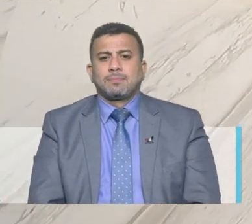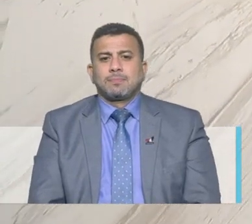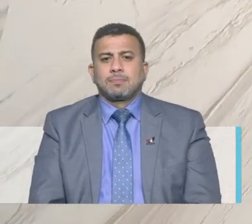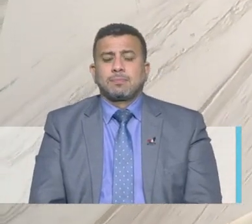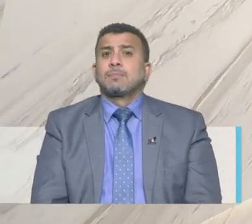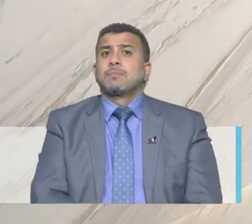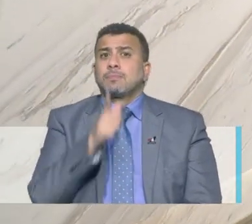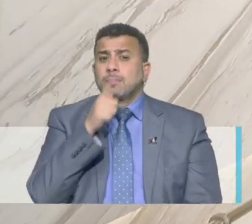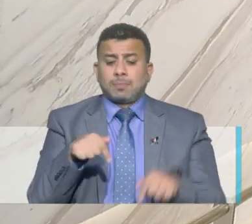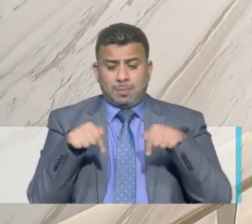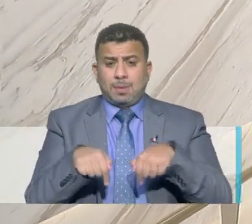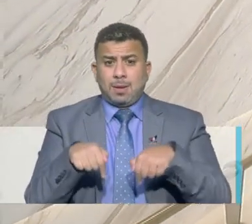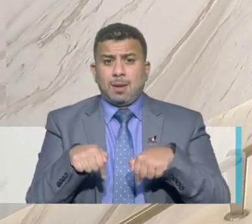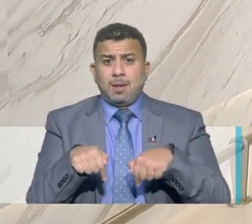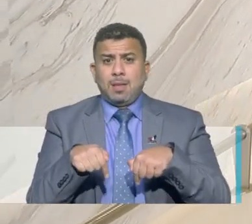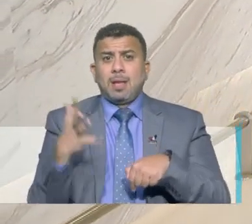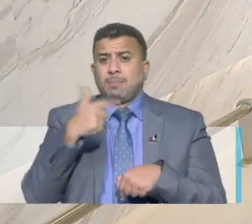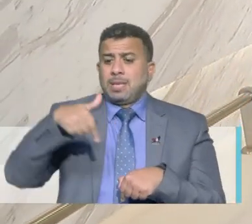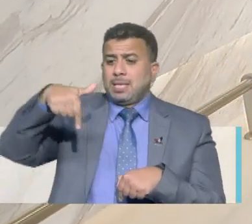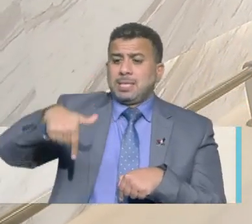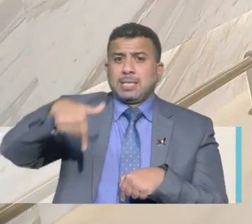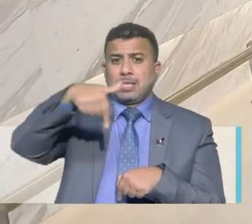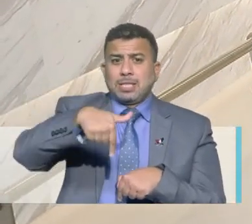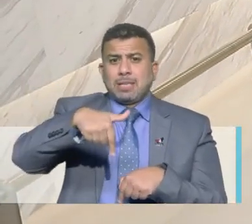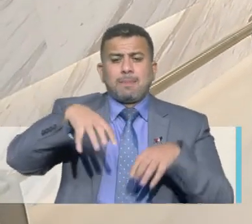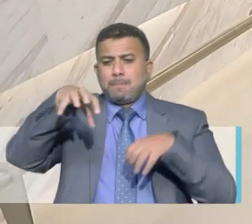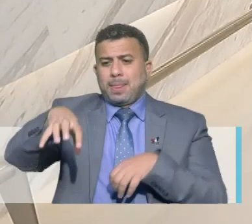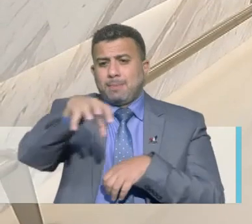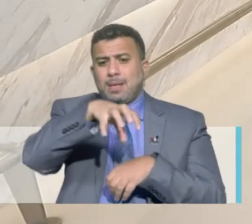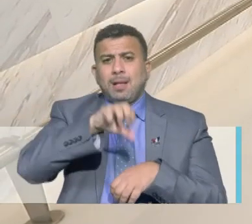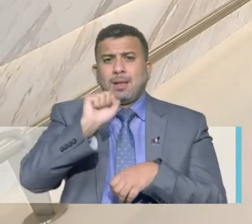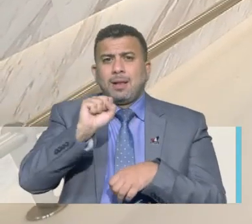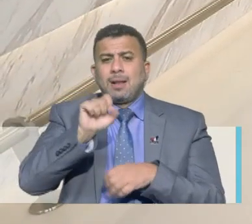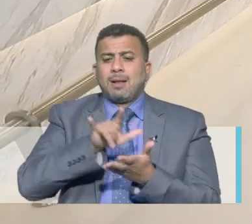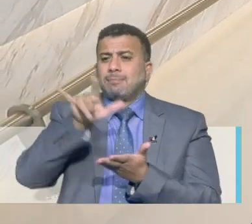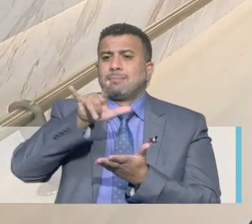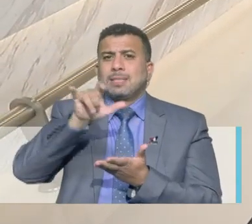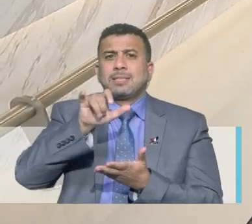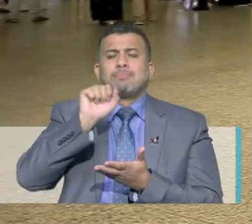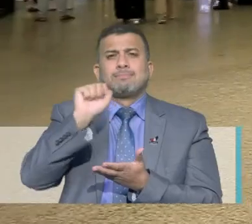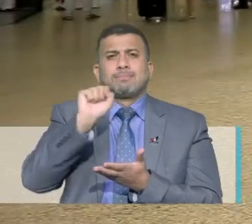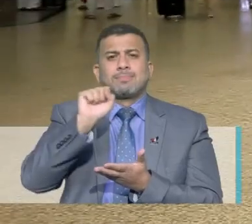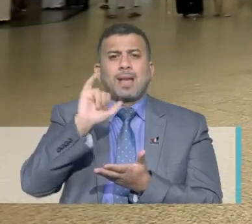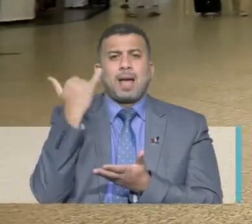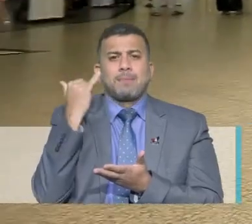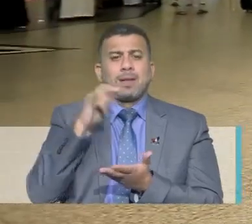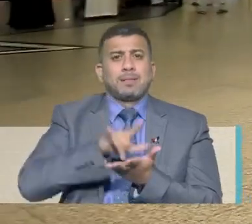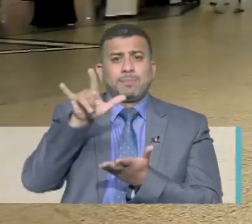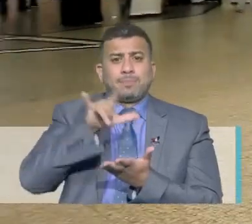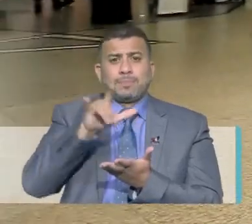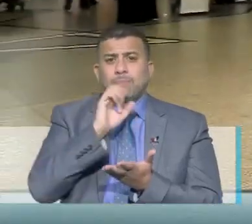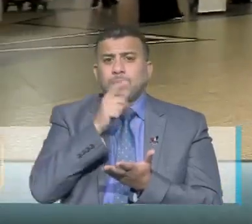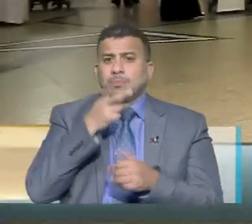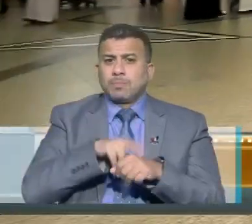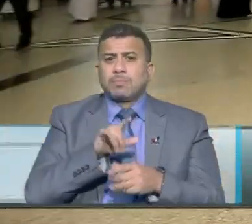راح تكون في عندنا هنا عدد 66 منضدة خاصة في العربية للطيران، الحالية متوفرة في